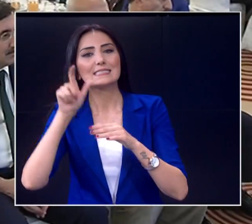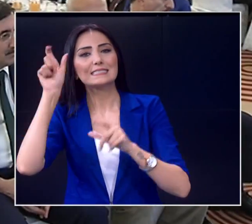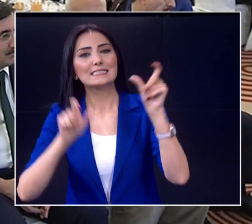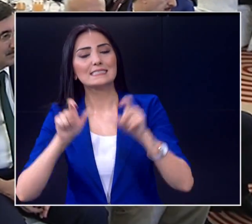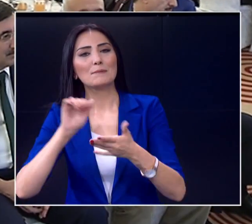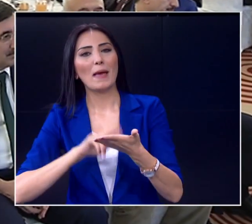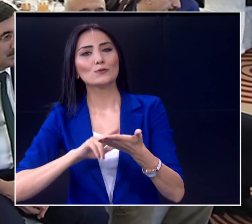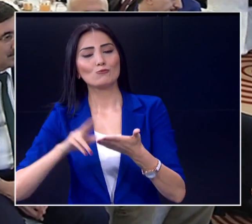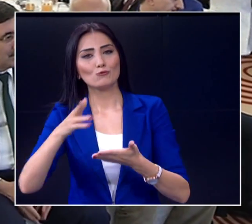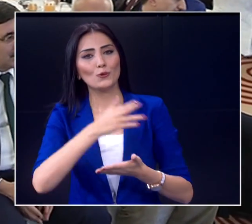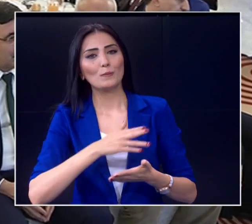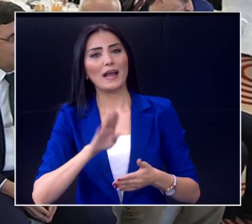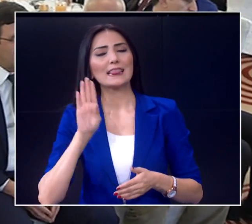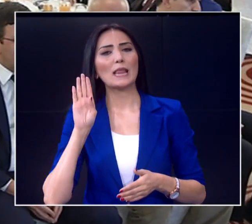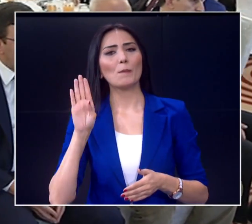demokrasilerde